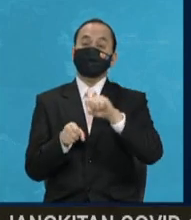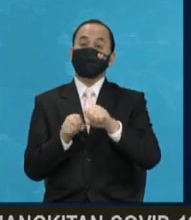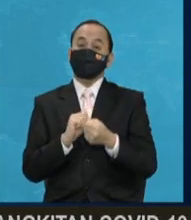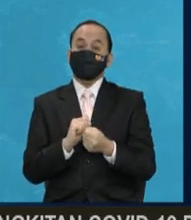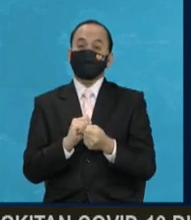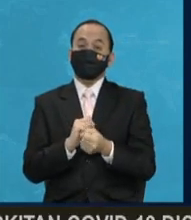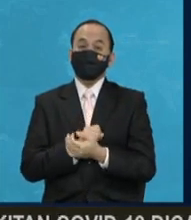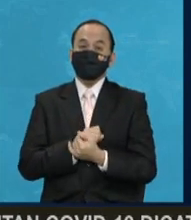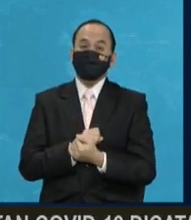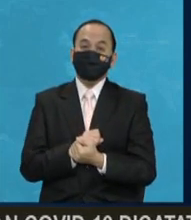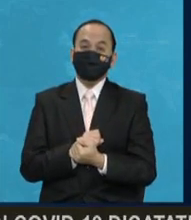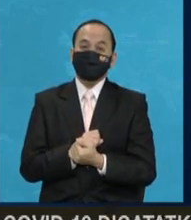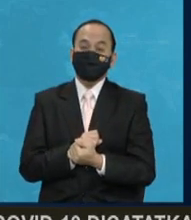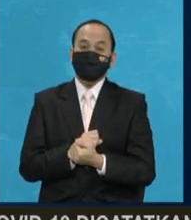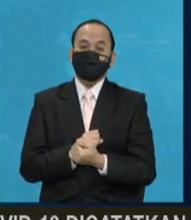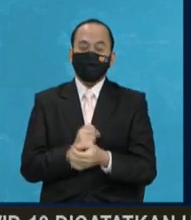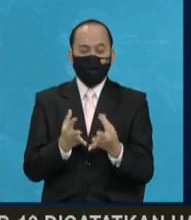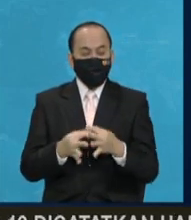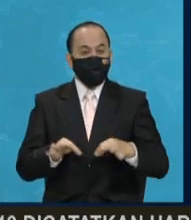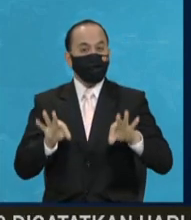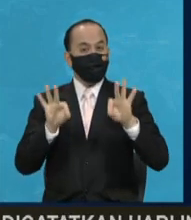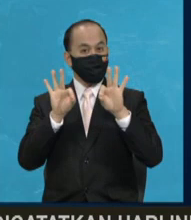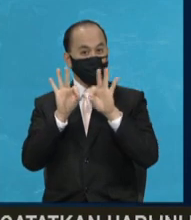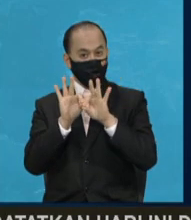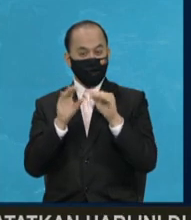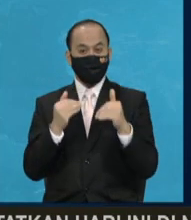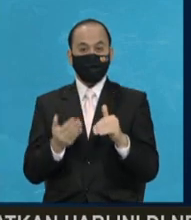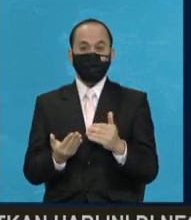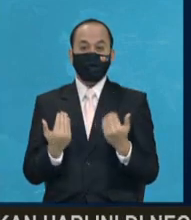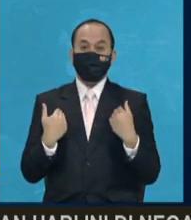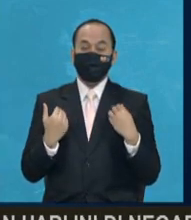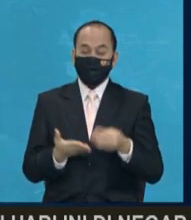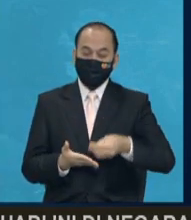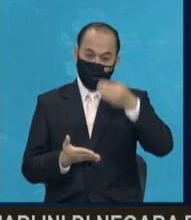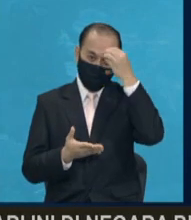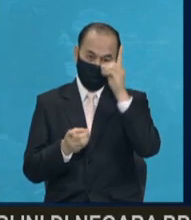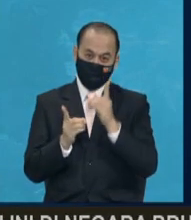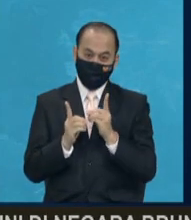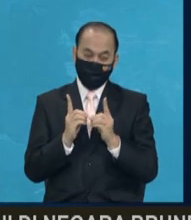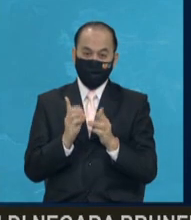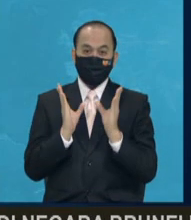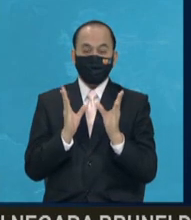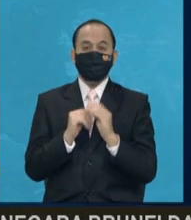opened a Hai pentingnya ada belajar daya teknik jadikan